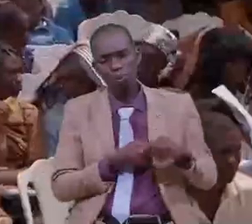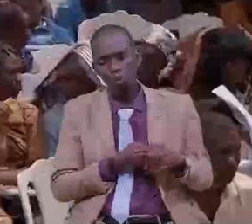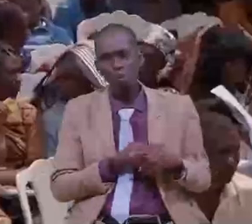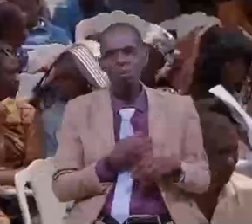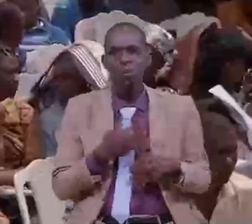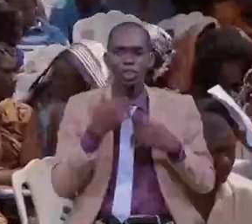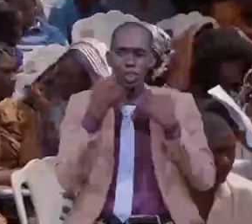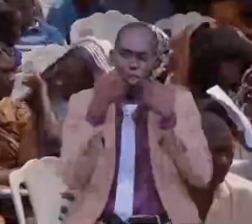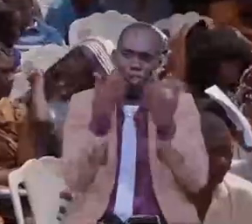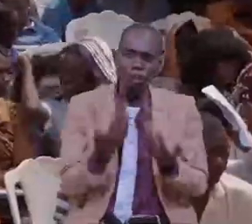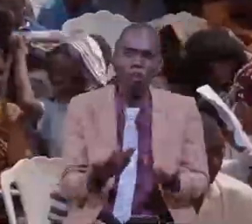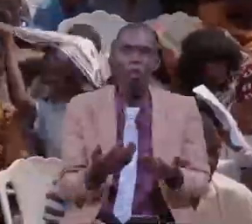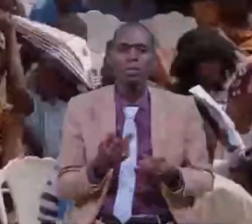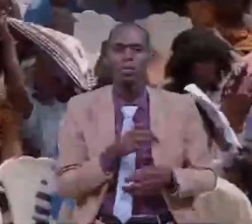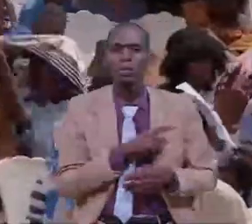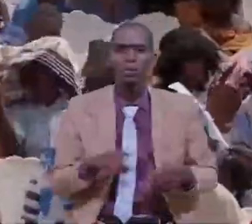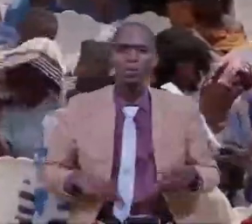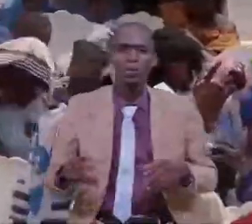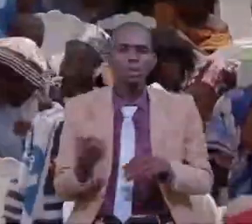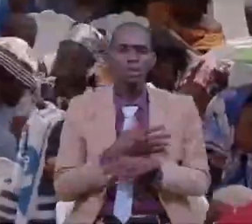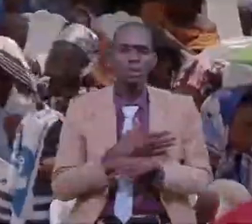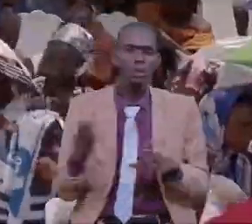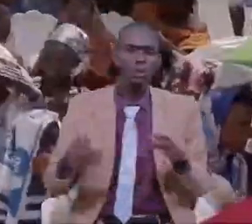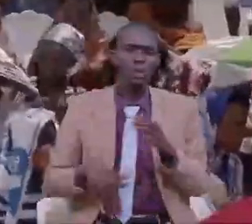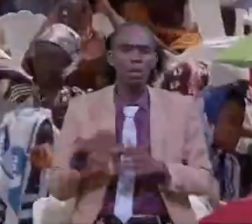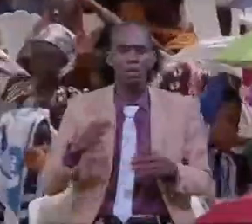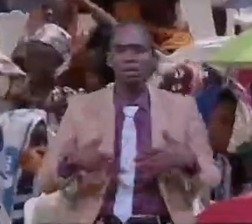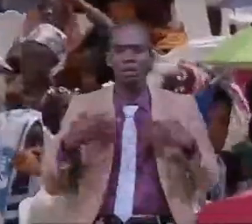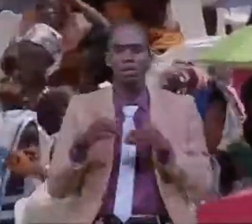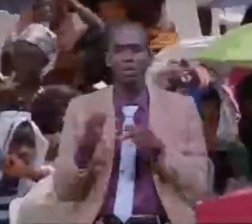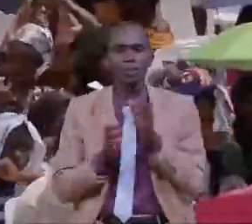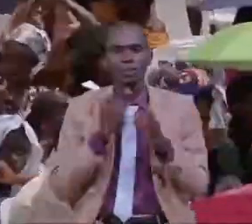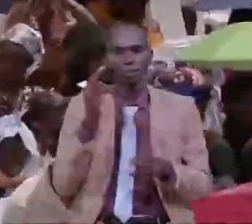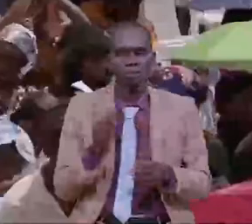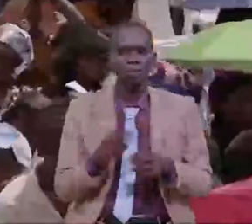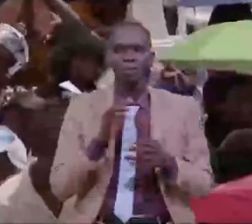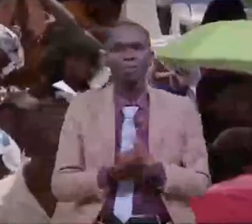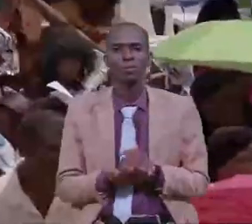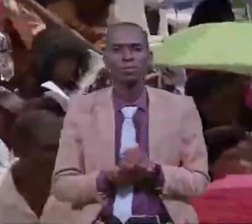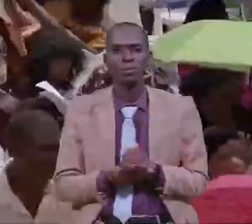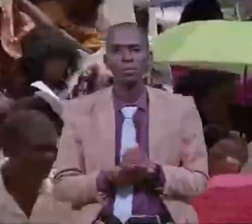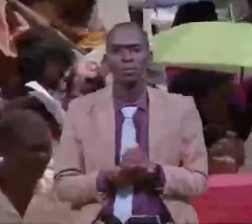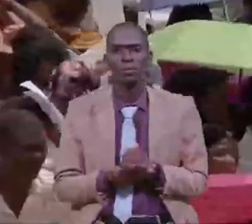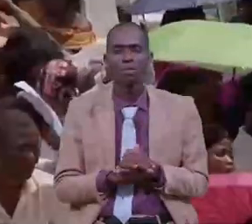Toute la culpabilité, la honte, le Seigneur, efface tout cela de ta vie au nom de Jésus.